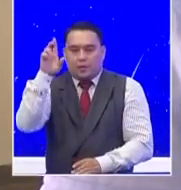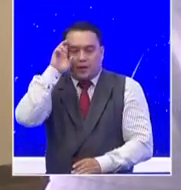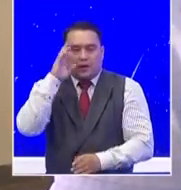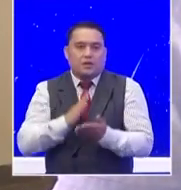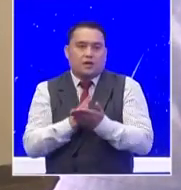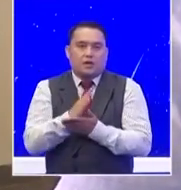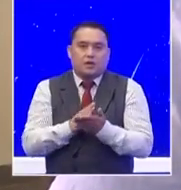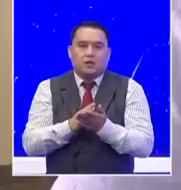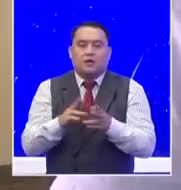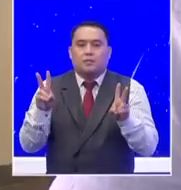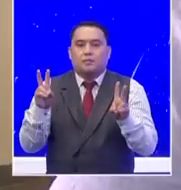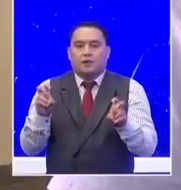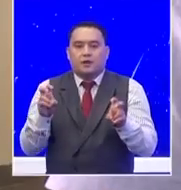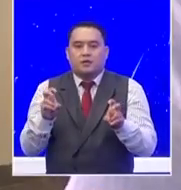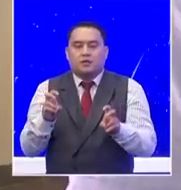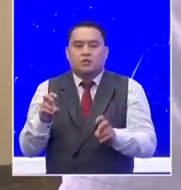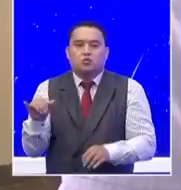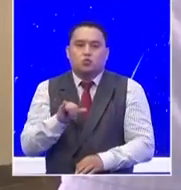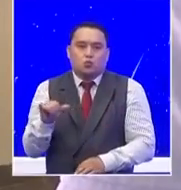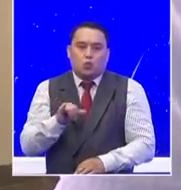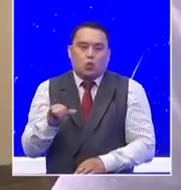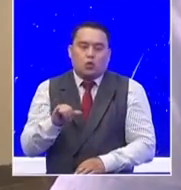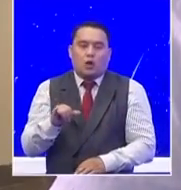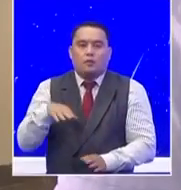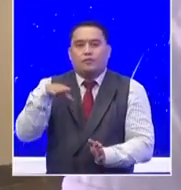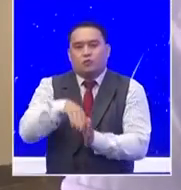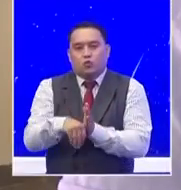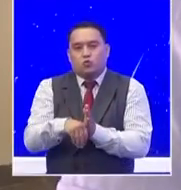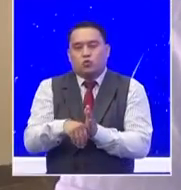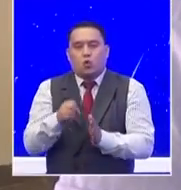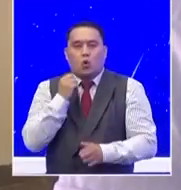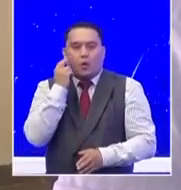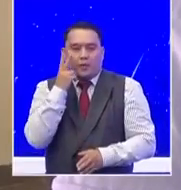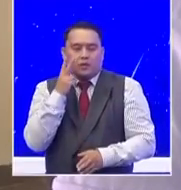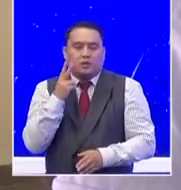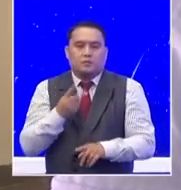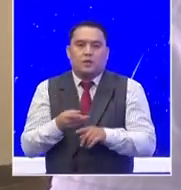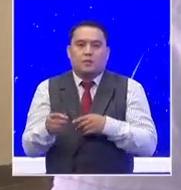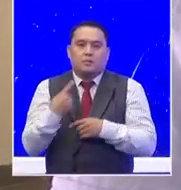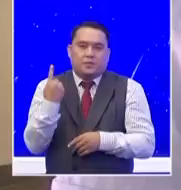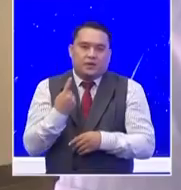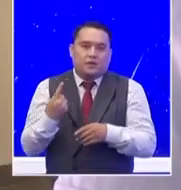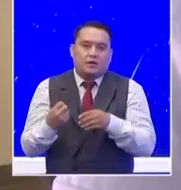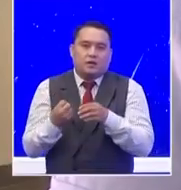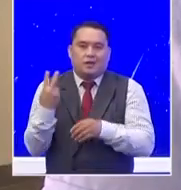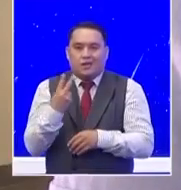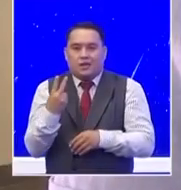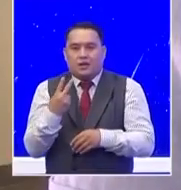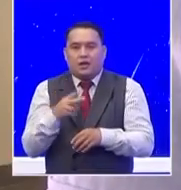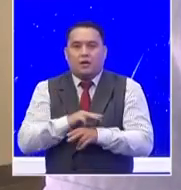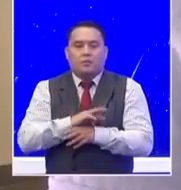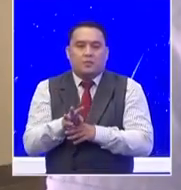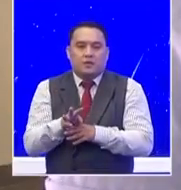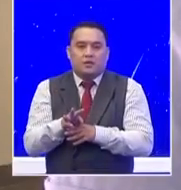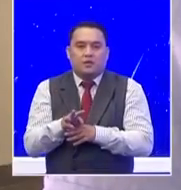түрінің регламенті сенбі күнін есептеген кезде түскі үзіліс уақыты 1-2 аралығын қамтып